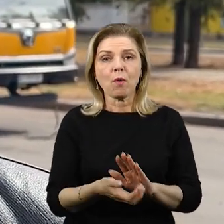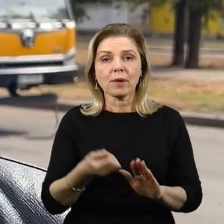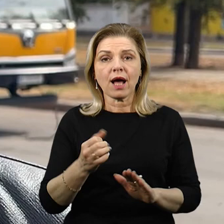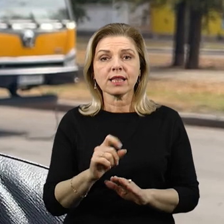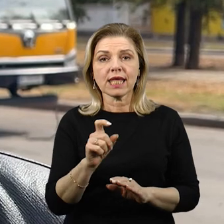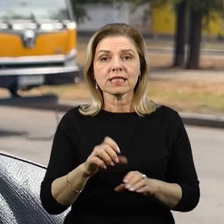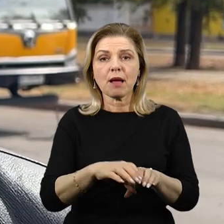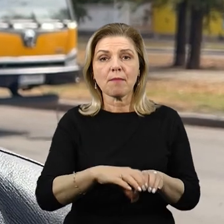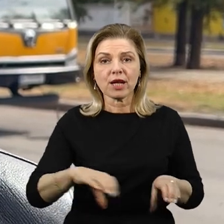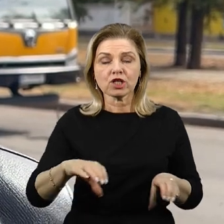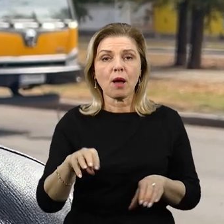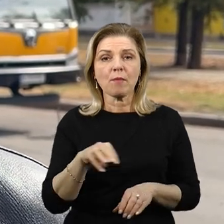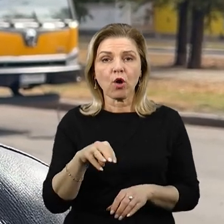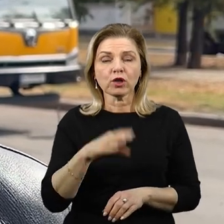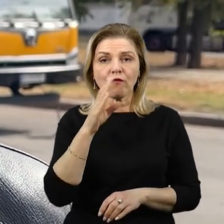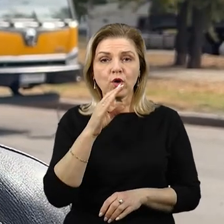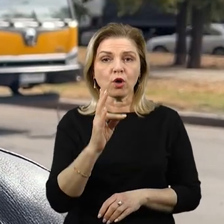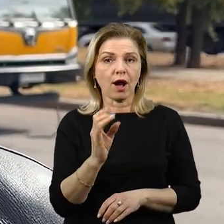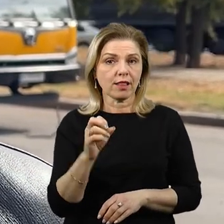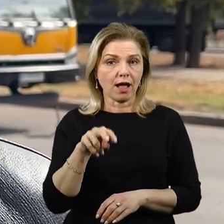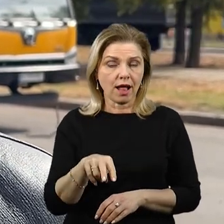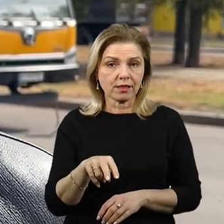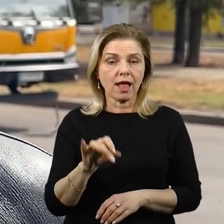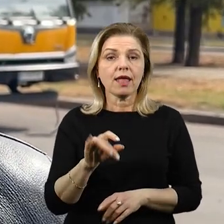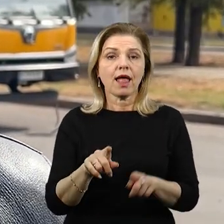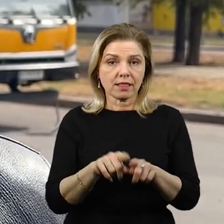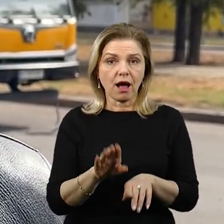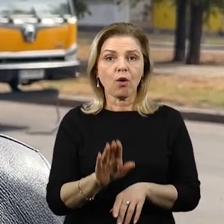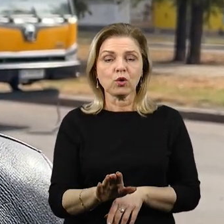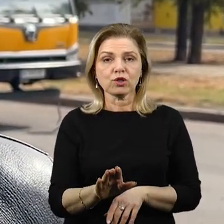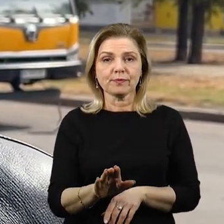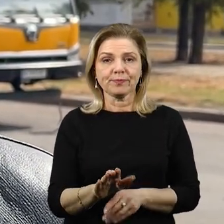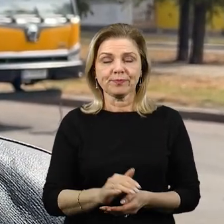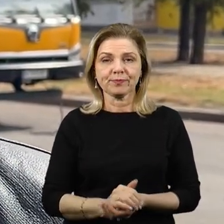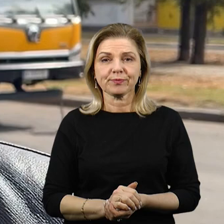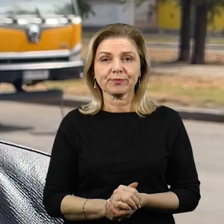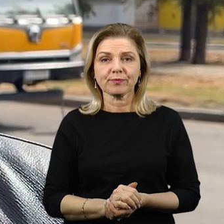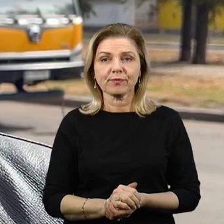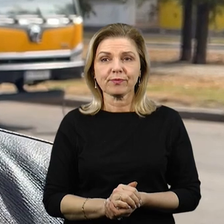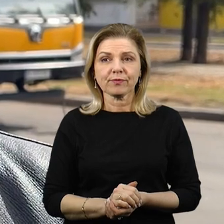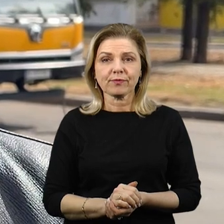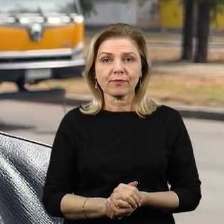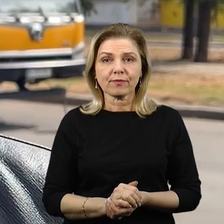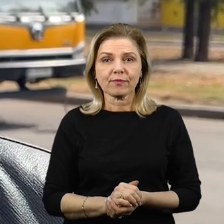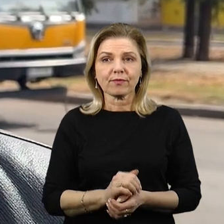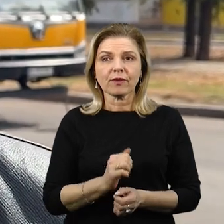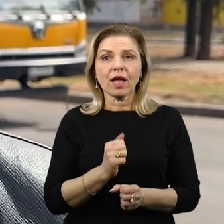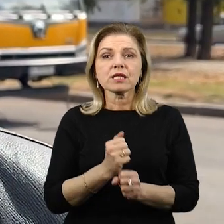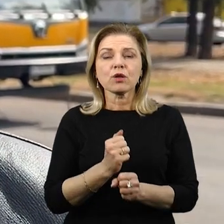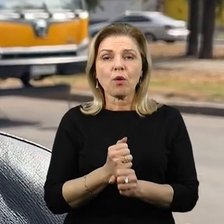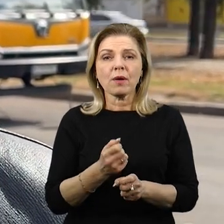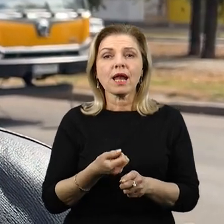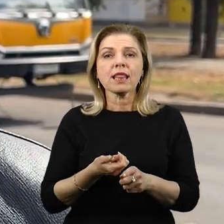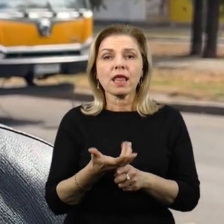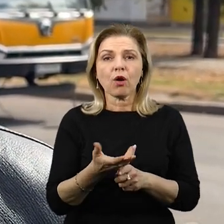мереж Миколаєва водоканала а також ми ее пробурили декілька резервних